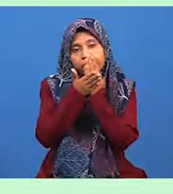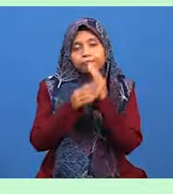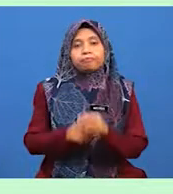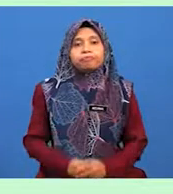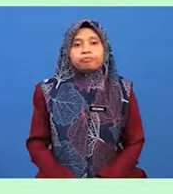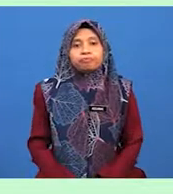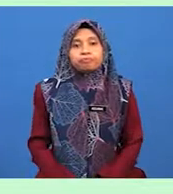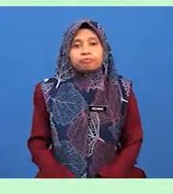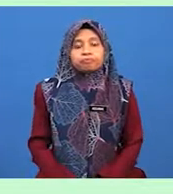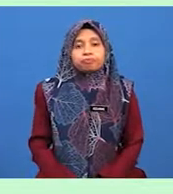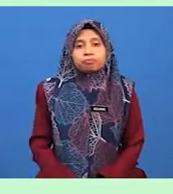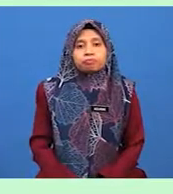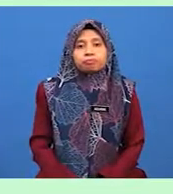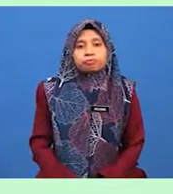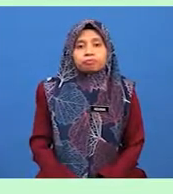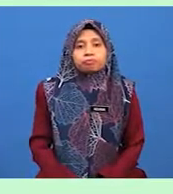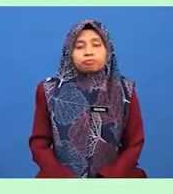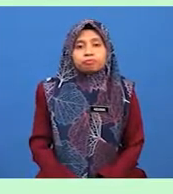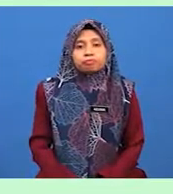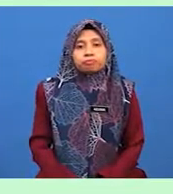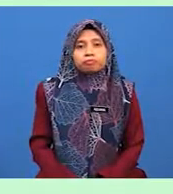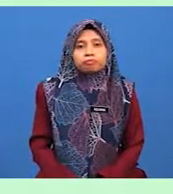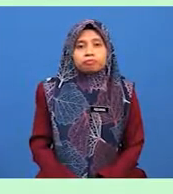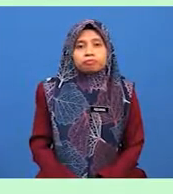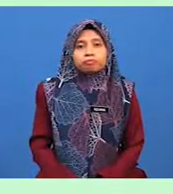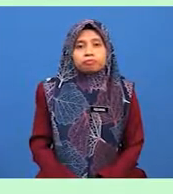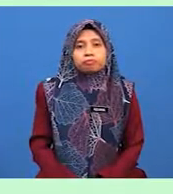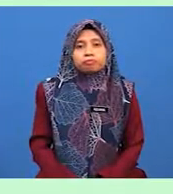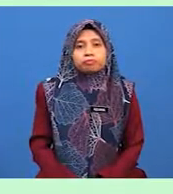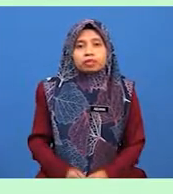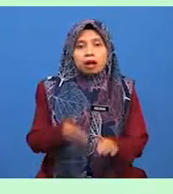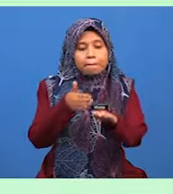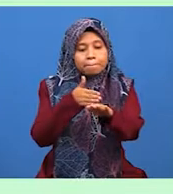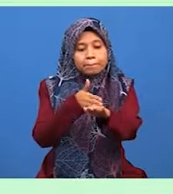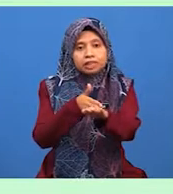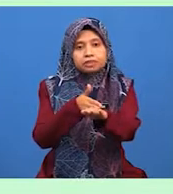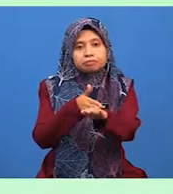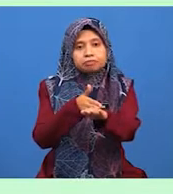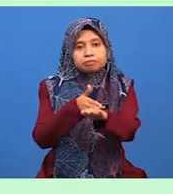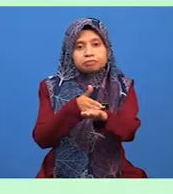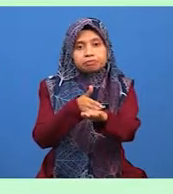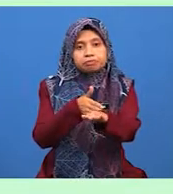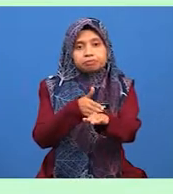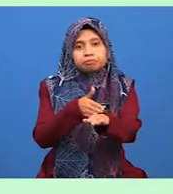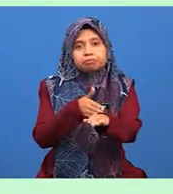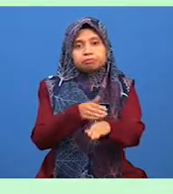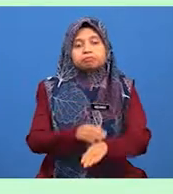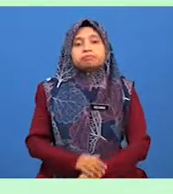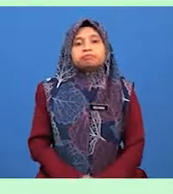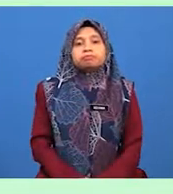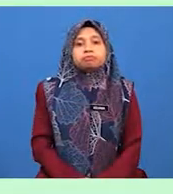Oleh. Dan kata sendi nama yang keenam, pada. Pada.